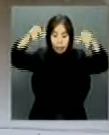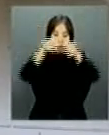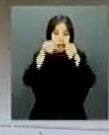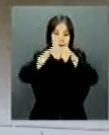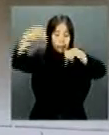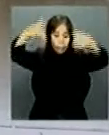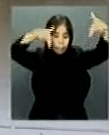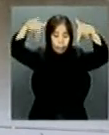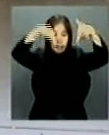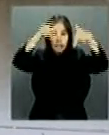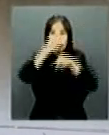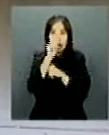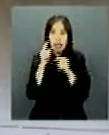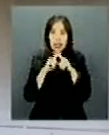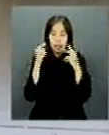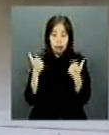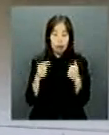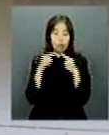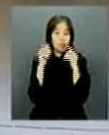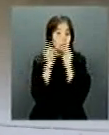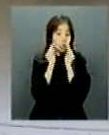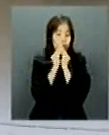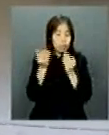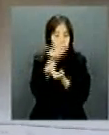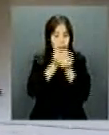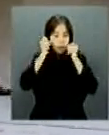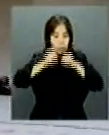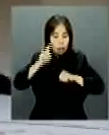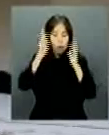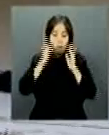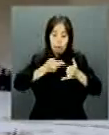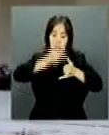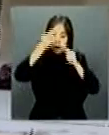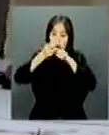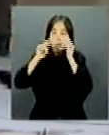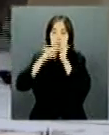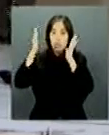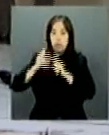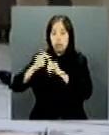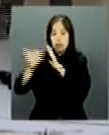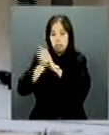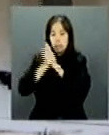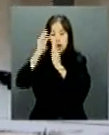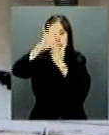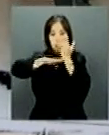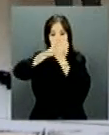ทั้งนี้ที่ประชุมยังได้ลงความเห็นตรงกันว่าผู้สังหารต้องเป็นผู้ชำนาญและมีการวางแผนมาเป็นอย่างดีค่ะ